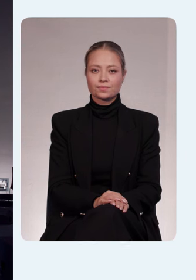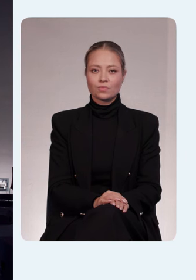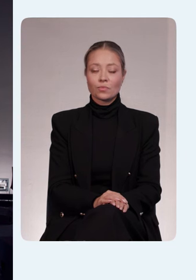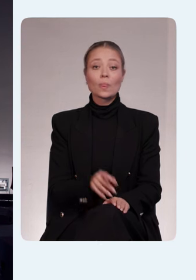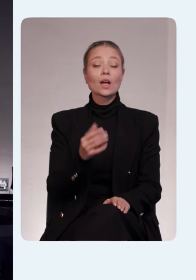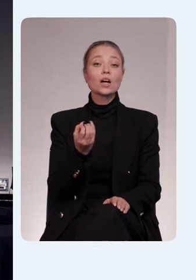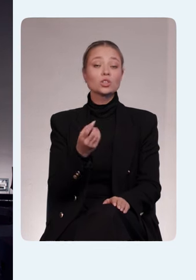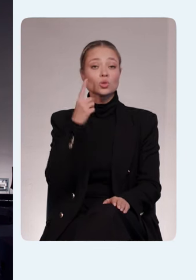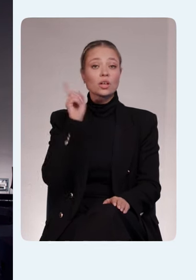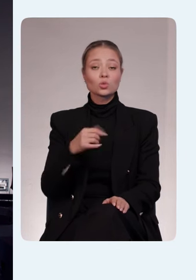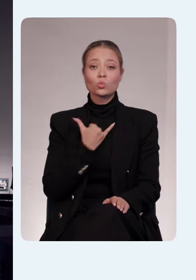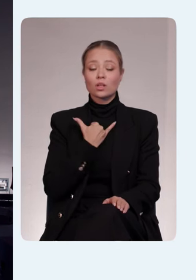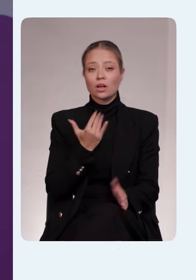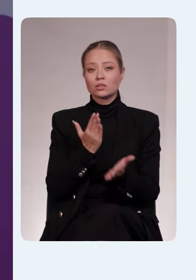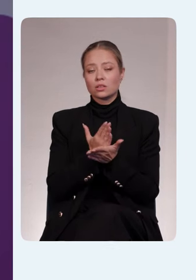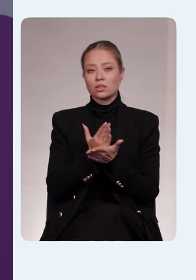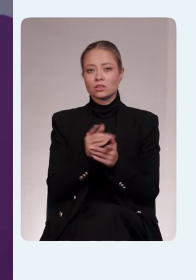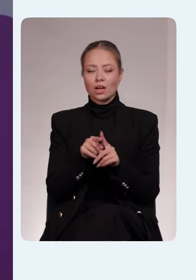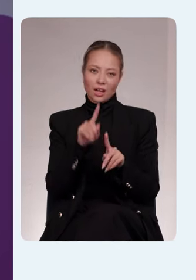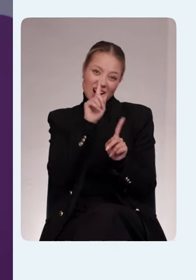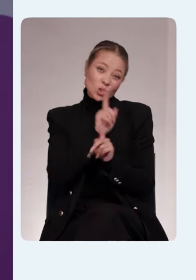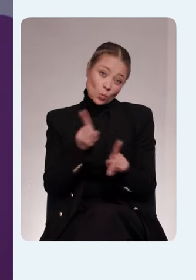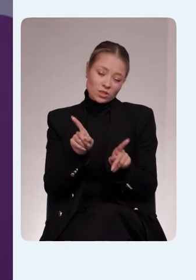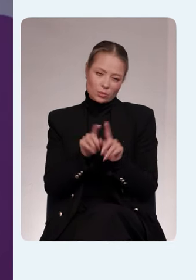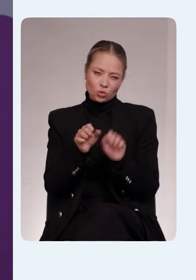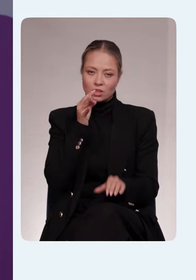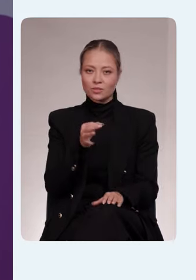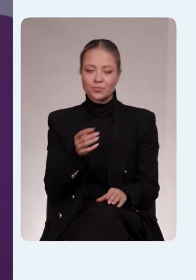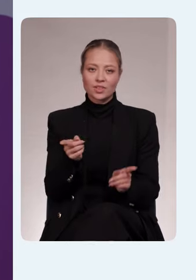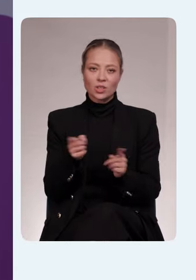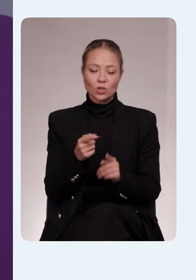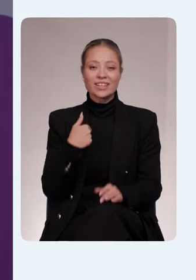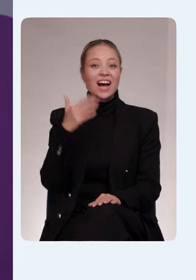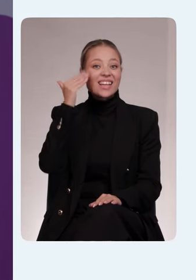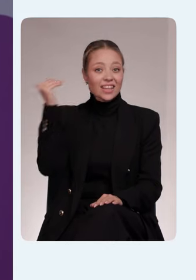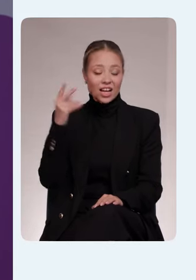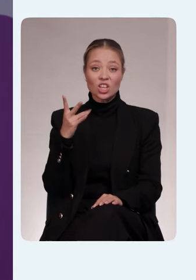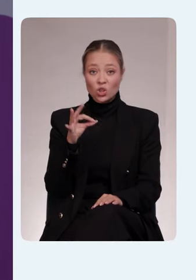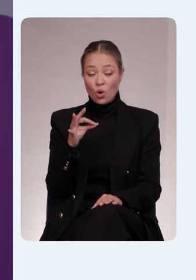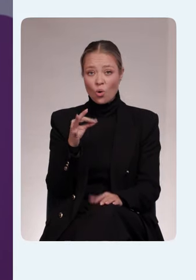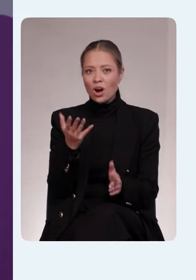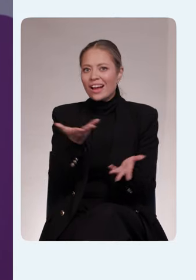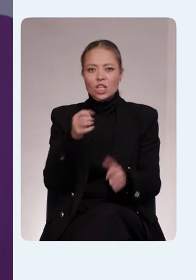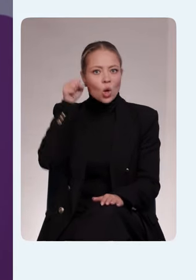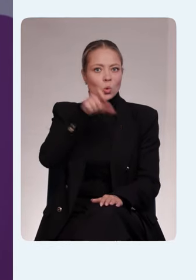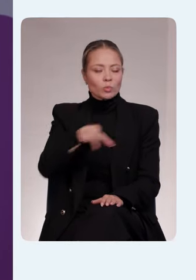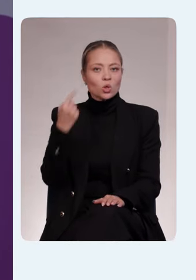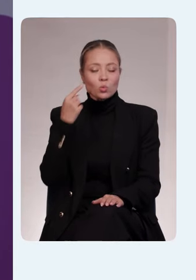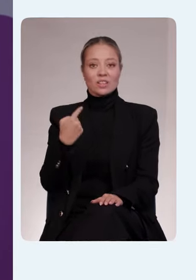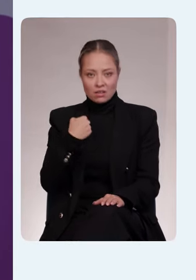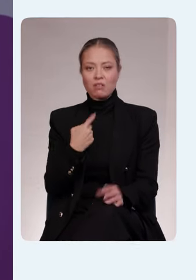Еще, знаете, у меня есть небольшая такая тоже особенность, можно сказать. Короче, я татарин, но почему-то некоторые узбеки думают, что я